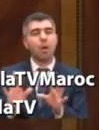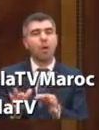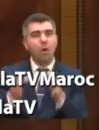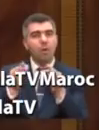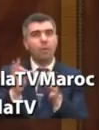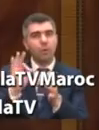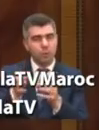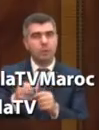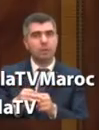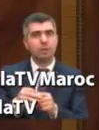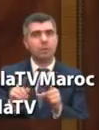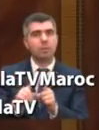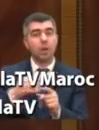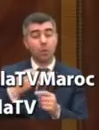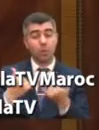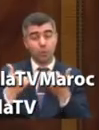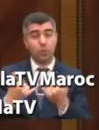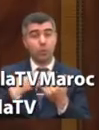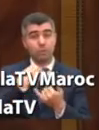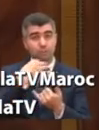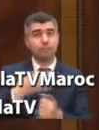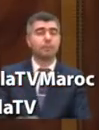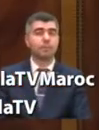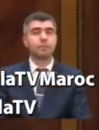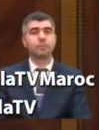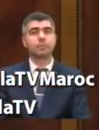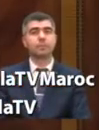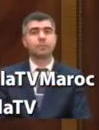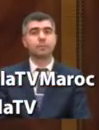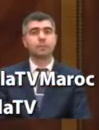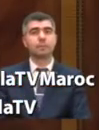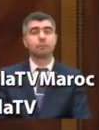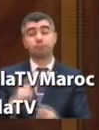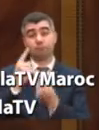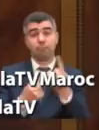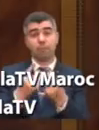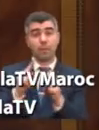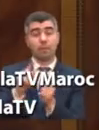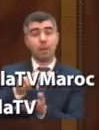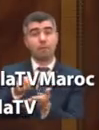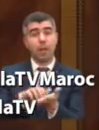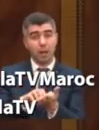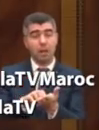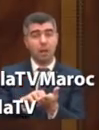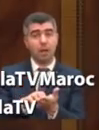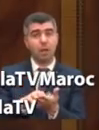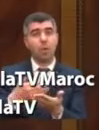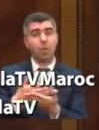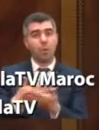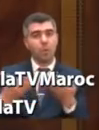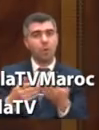اللي بينا. ولكن كنني نقول لكم من الآن بأنه الموسم سوف يكون موسم